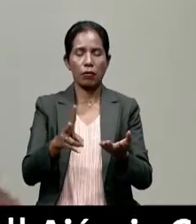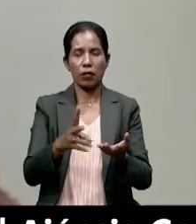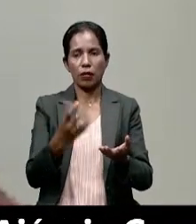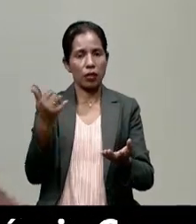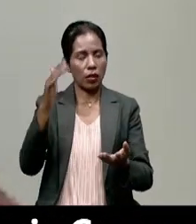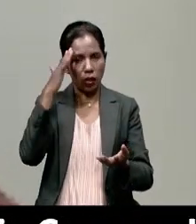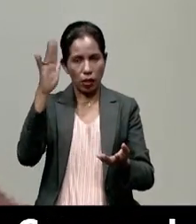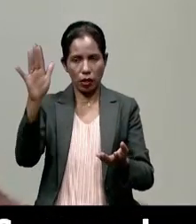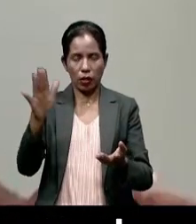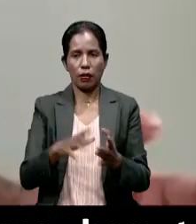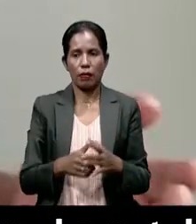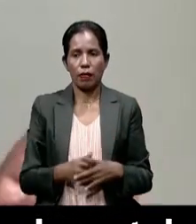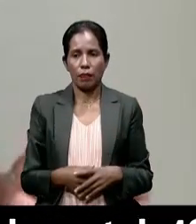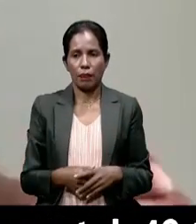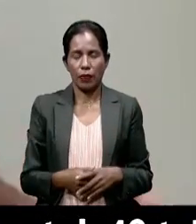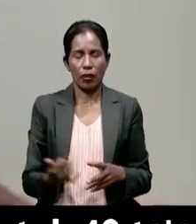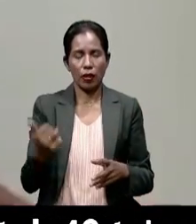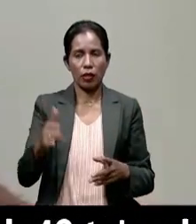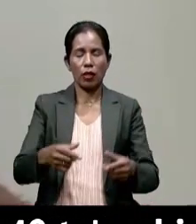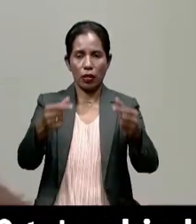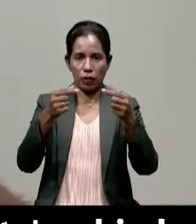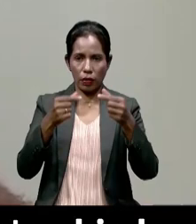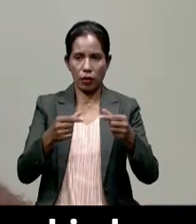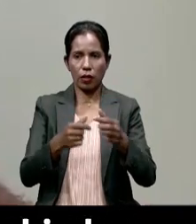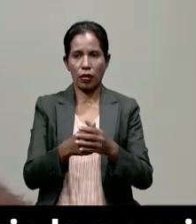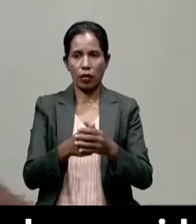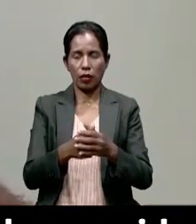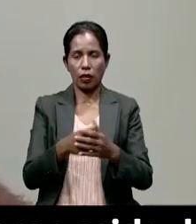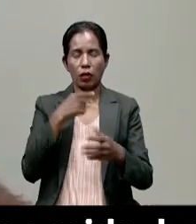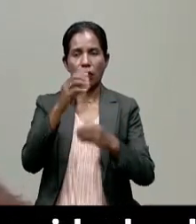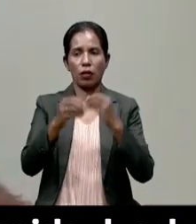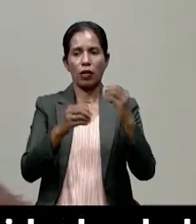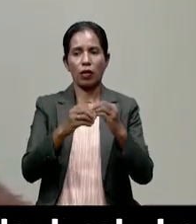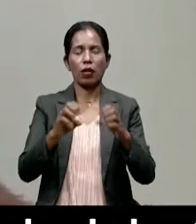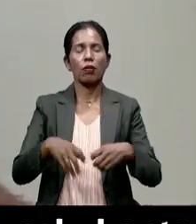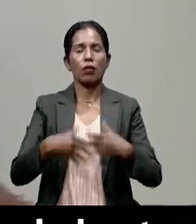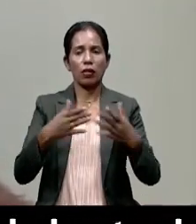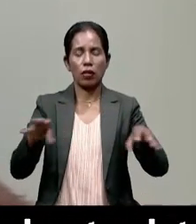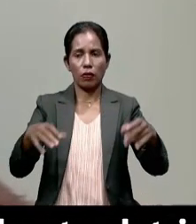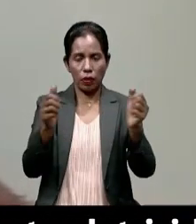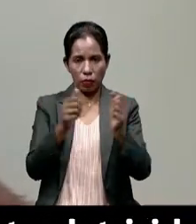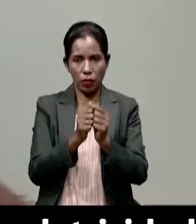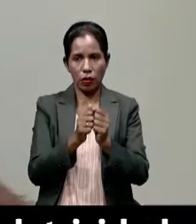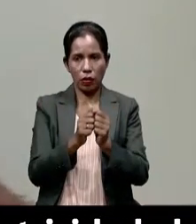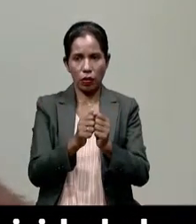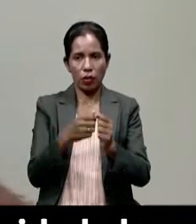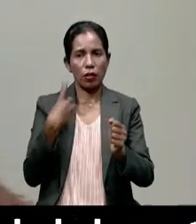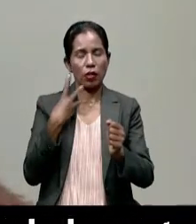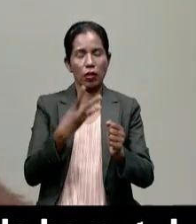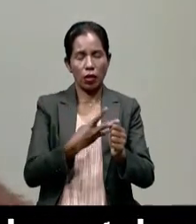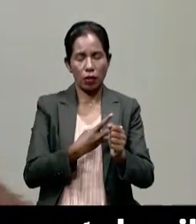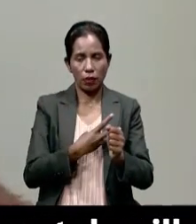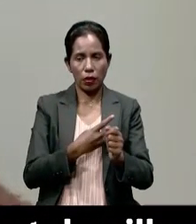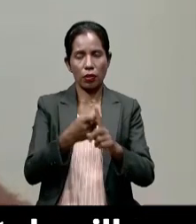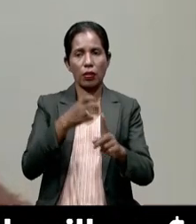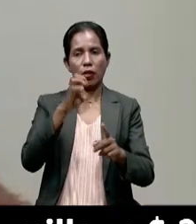ne ser, ne mau ser aku file be, sukses tang dek katak, wensa koperau, aminya presiden mus jadi